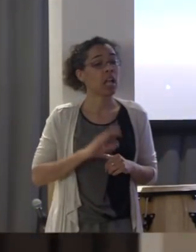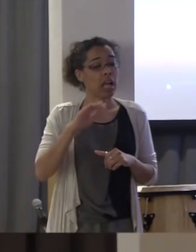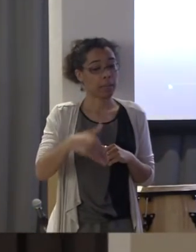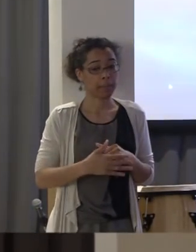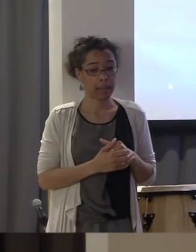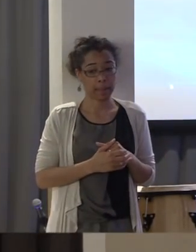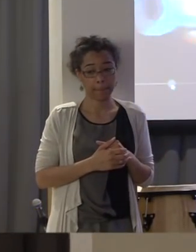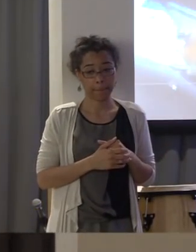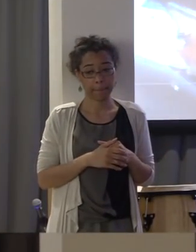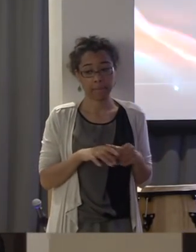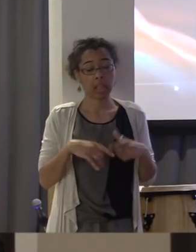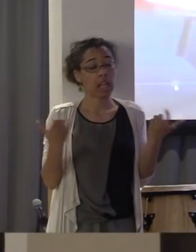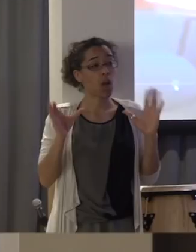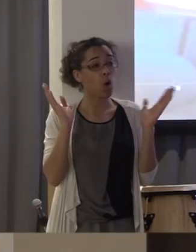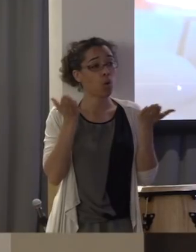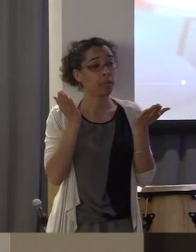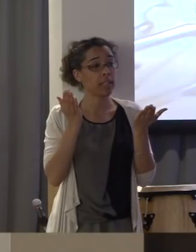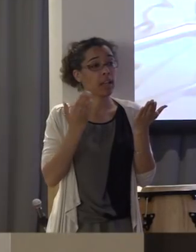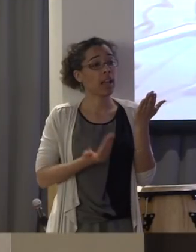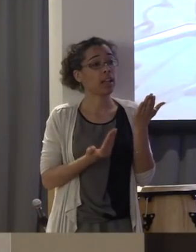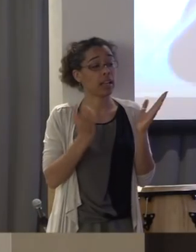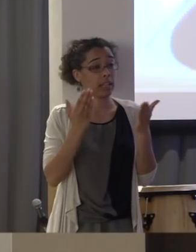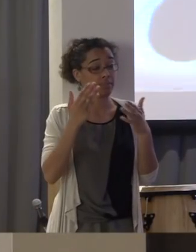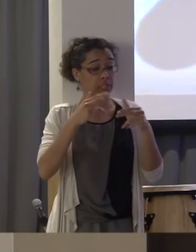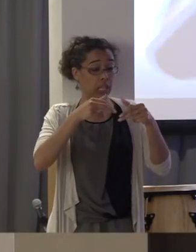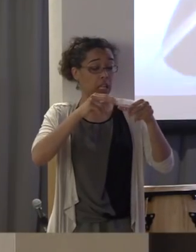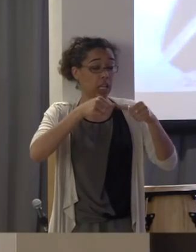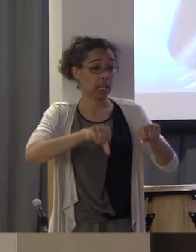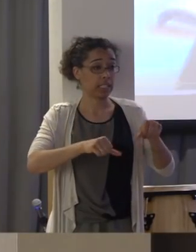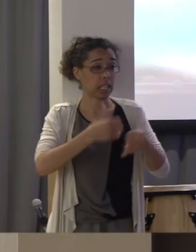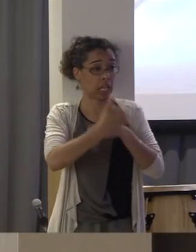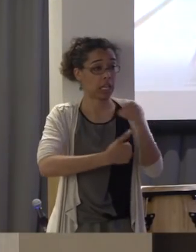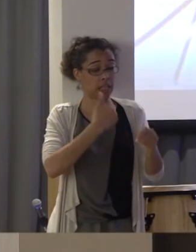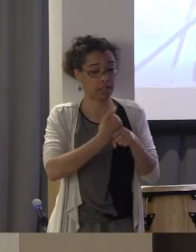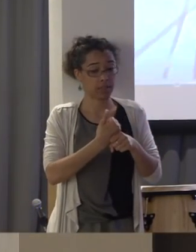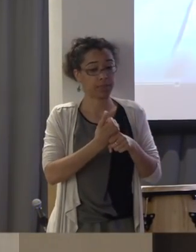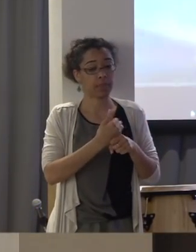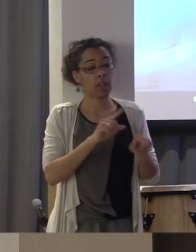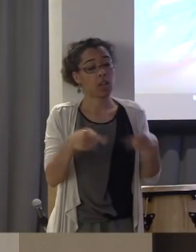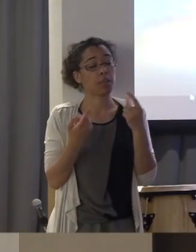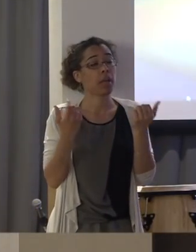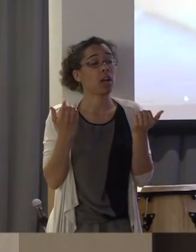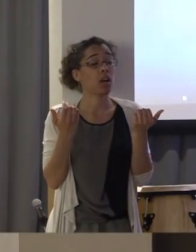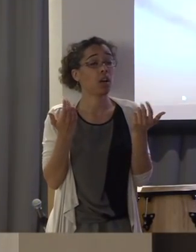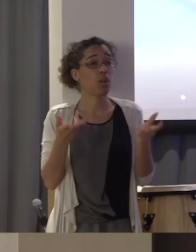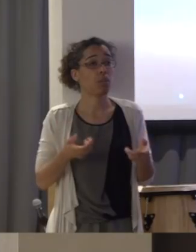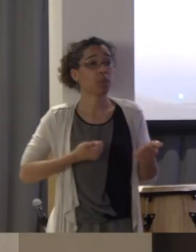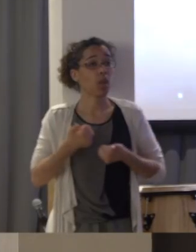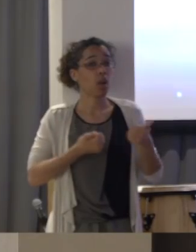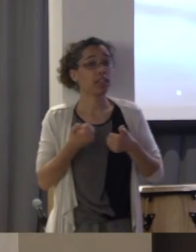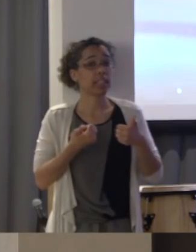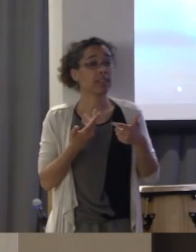restée longtemps à l'hôpital pendant 1 an. Ça dit que 6 mois après, on l'envoie en service palliatif. Ça dit que puisque comme il ne meurt